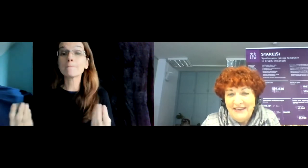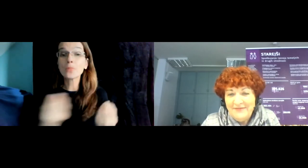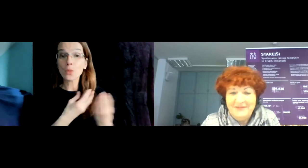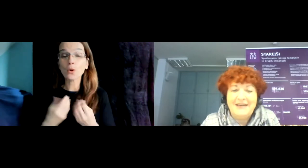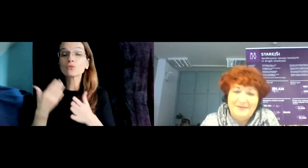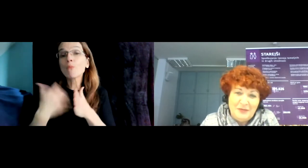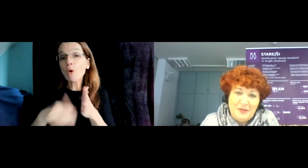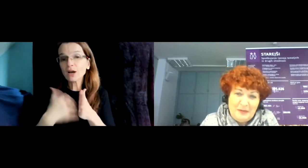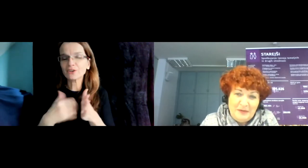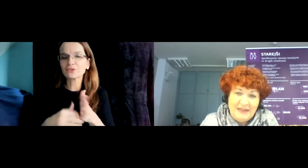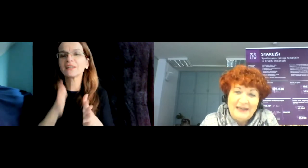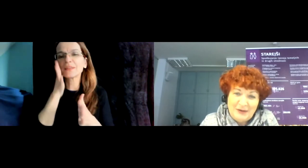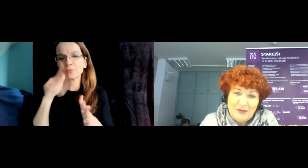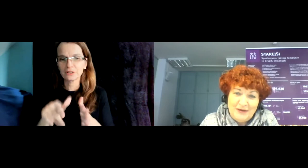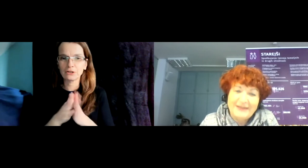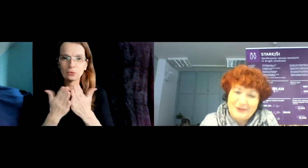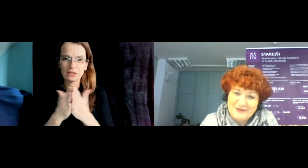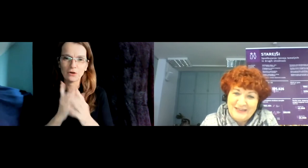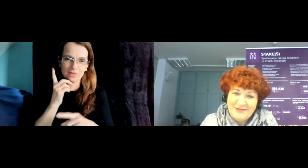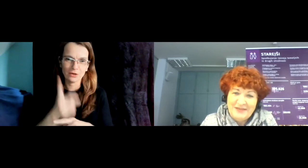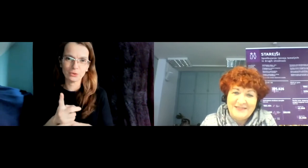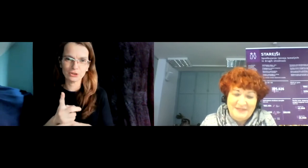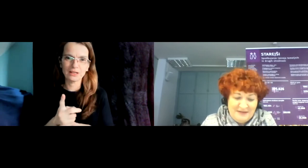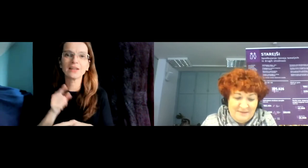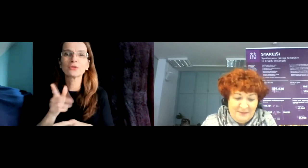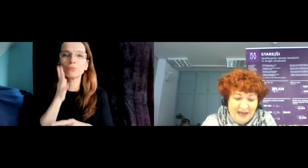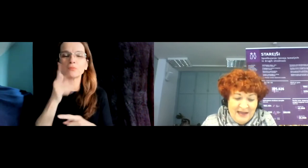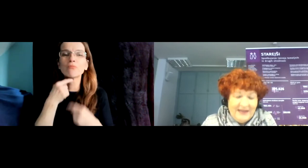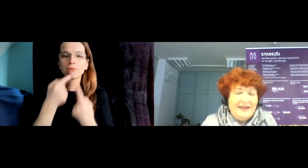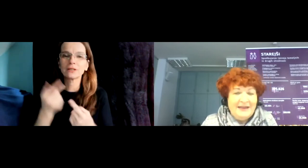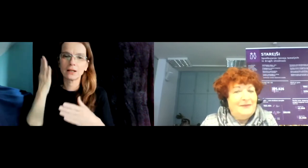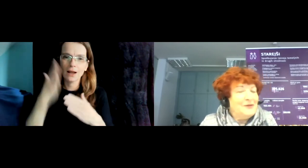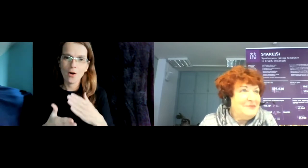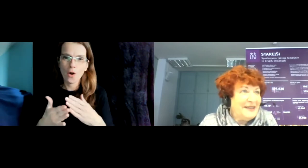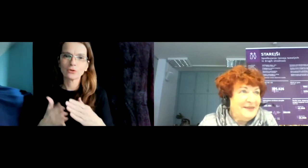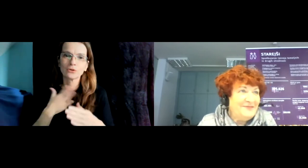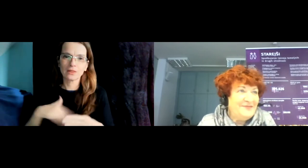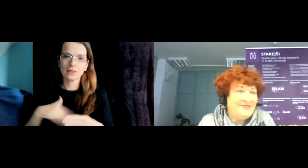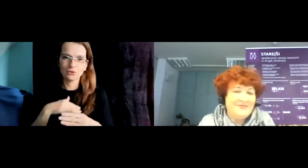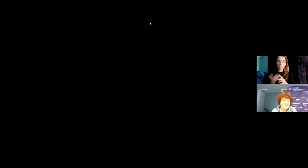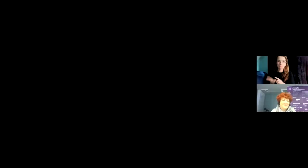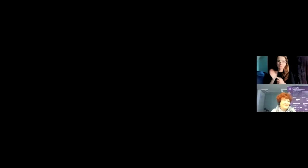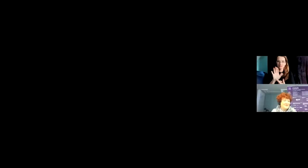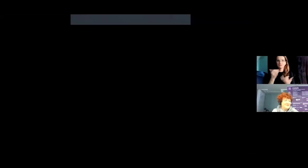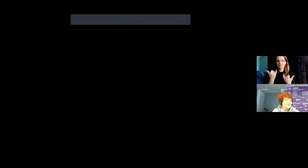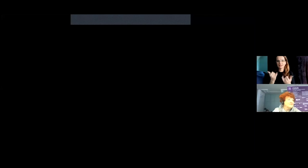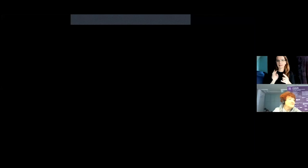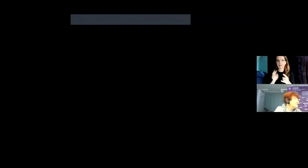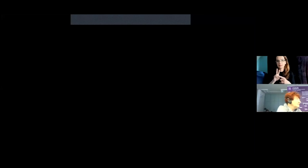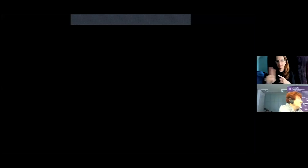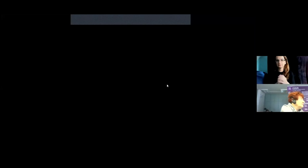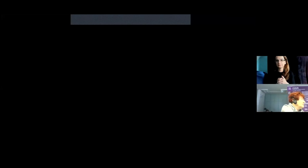naročili, kar vam bomo pa povedali, kako na koncu naše predstavitve. Gremo naprej.